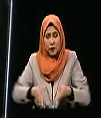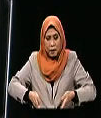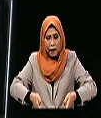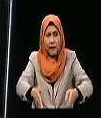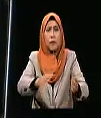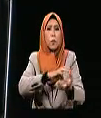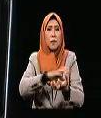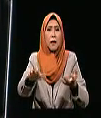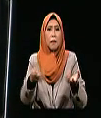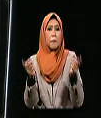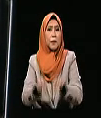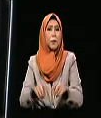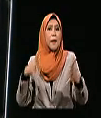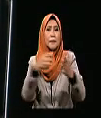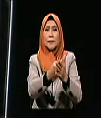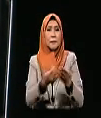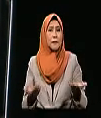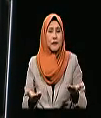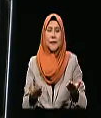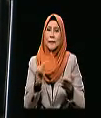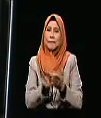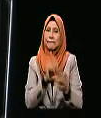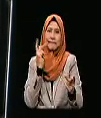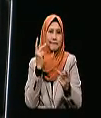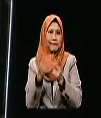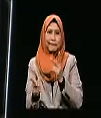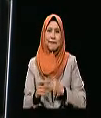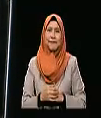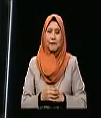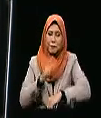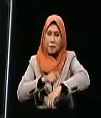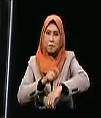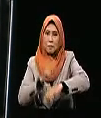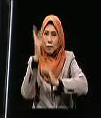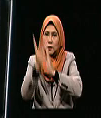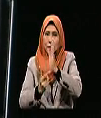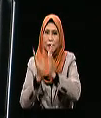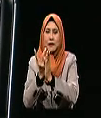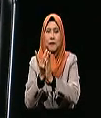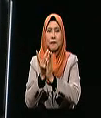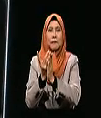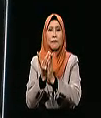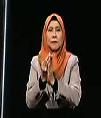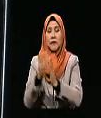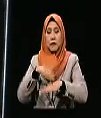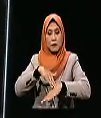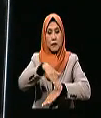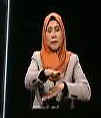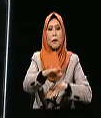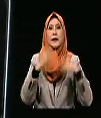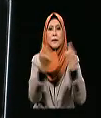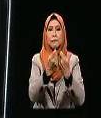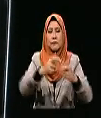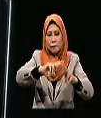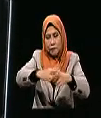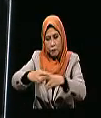berlubang itu adalah sesuatu yang tidak wajar berlakulah. Itu sebab saya kata dalam masa 2 jam, kita hantar pasukan untuk